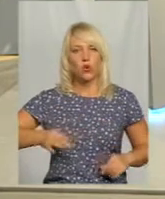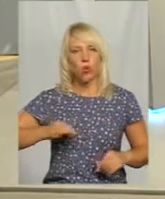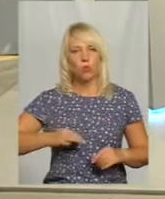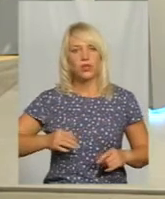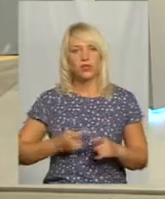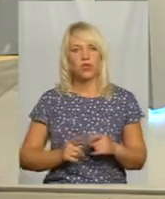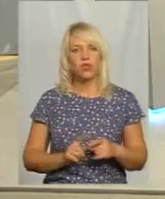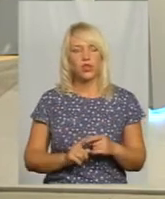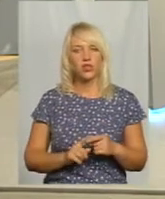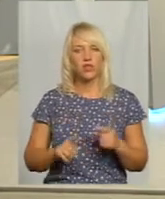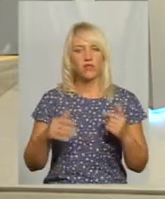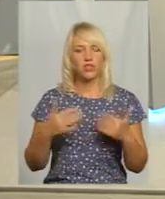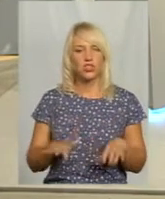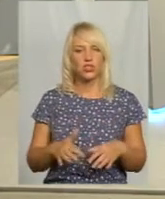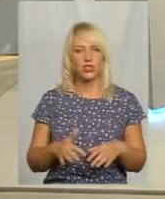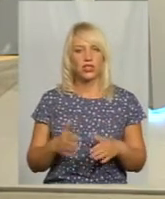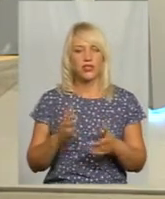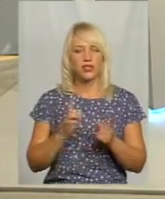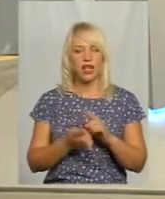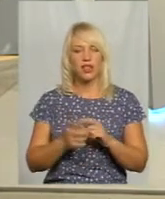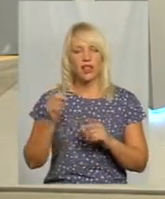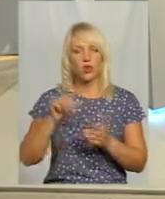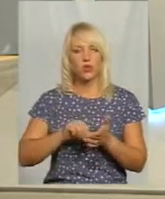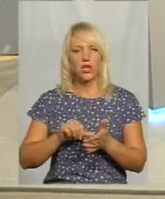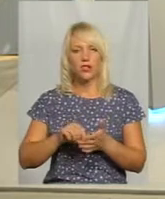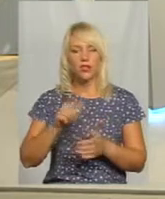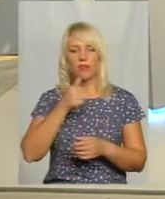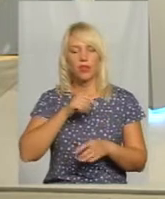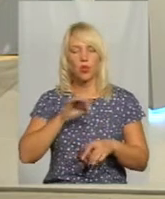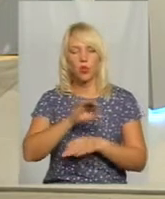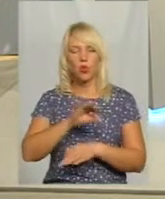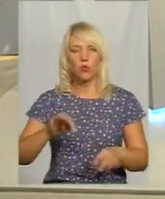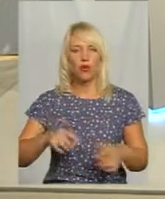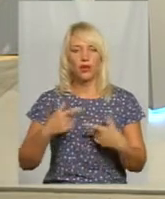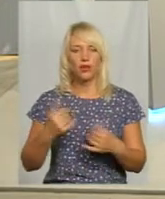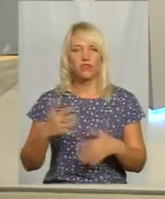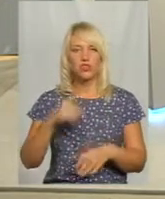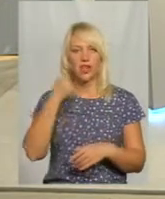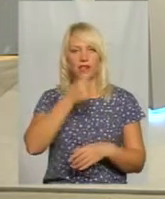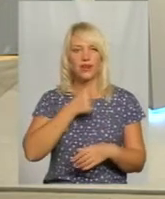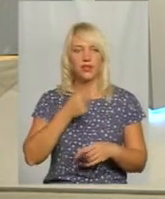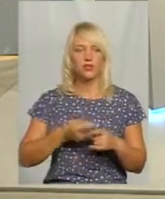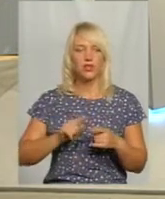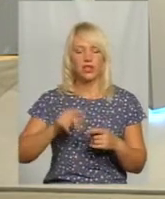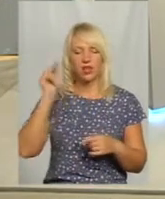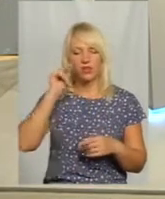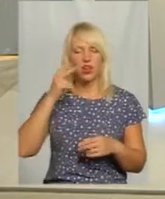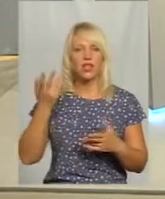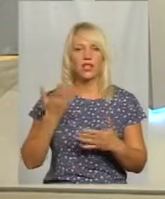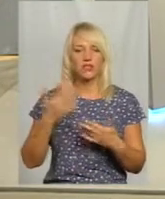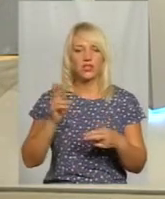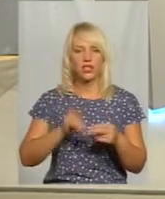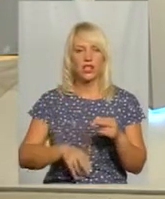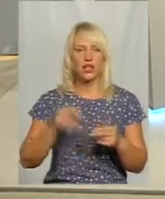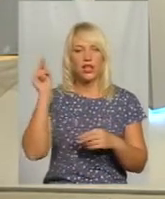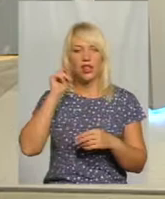вони вже стали учасниками пілотного проєкту, де вже рік оцей навчальний, який закінчився, там навчались